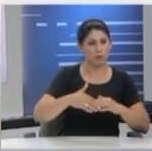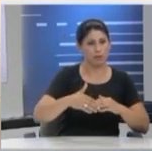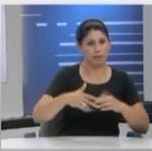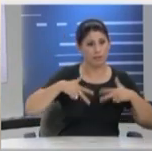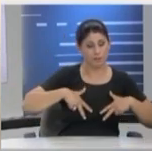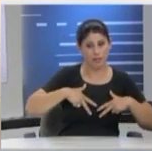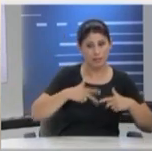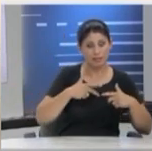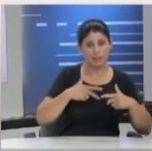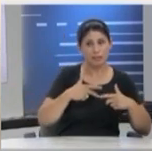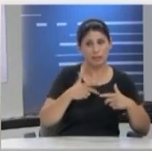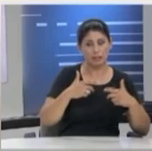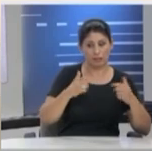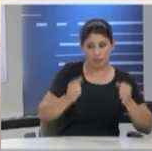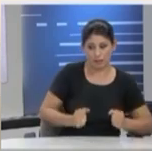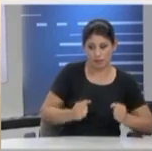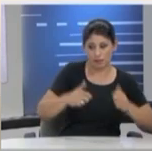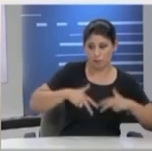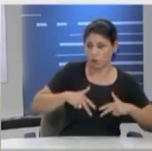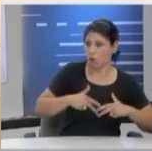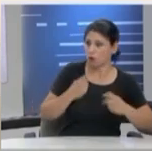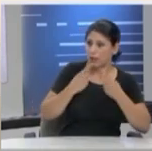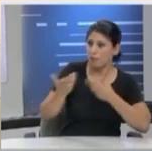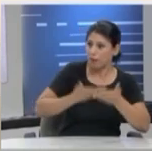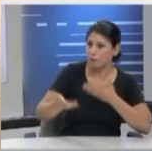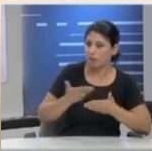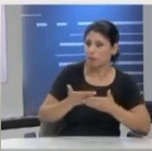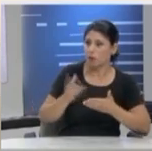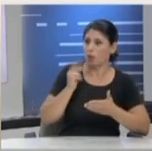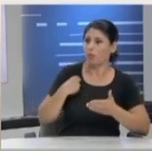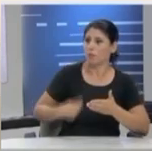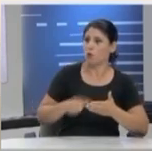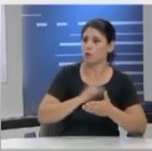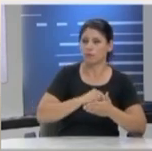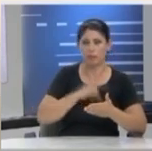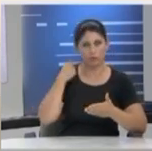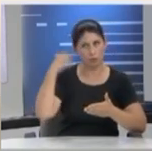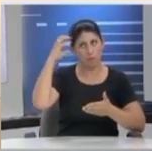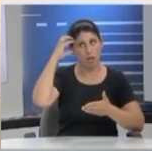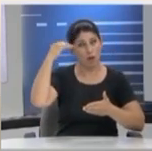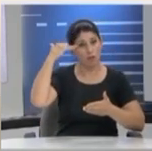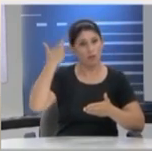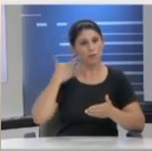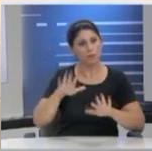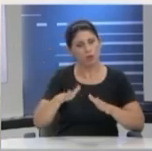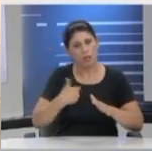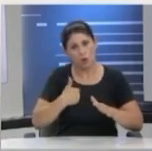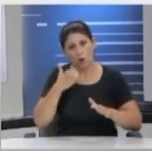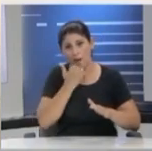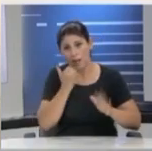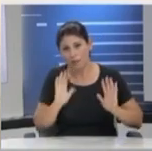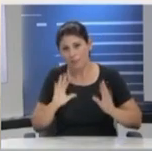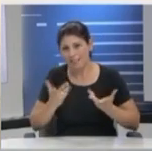να διαπραγματευτώ το δημόσιο συμφέρον. Ξέρετε, δεν μου δένει καλά αυτό το πράγμα. Δηλαδή, μέσα στο μυαλό του δικό μου μπορεί εγώ να κάνω λάθος,